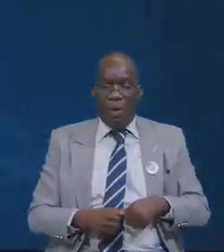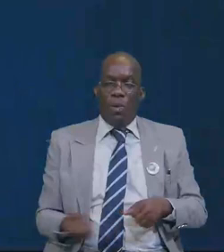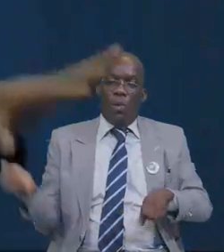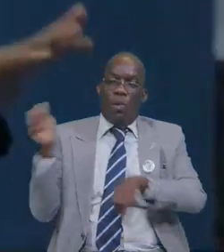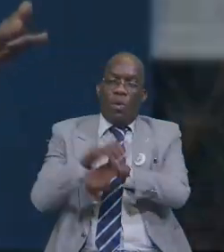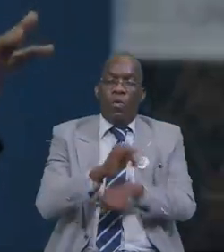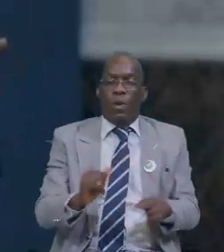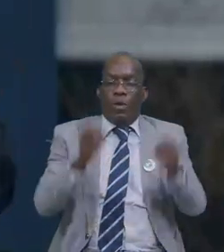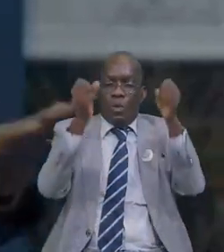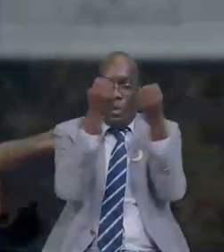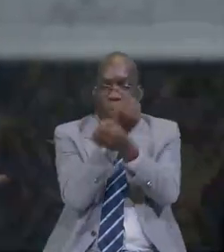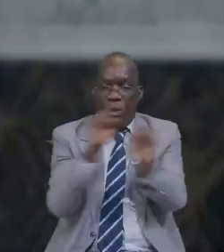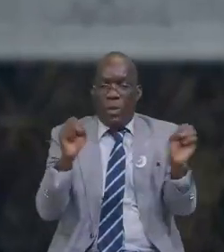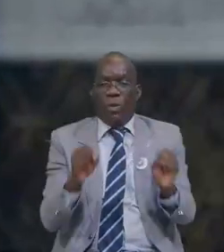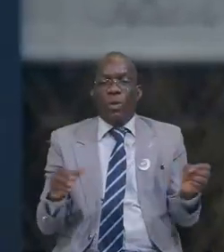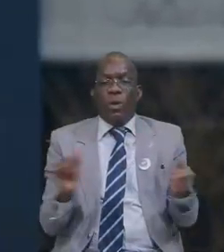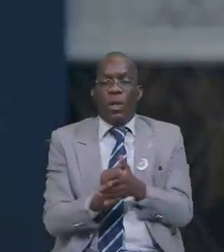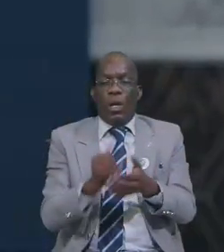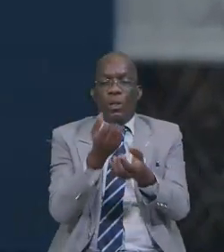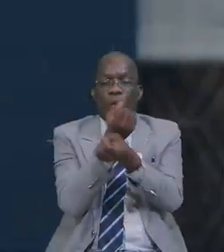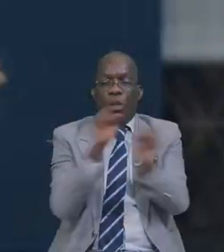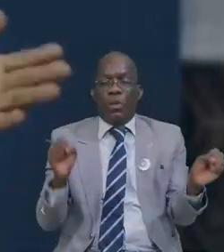ce salut permanent, dominant,